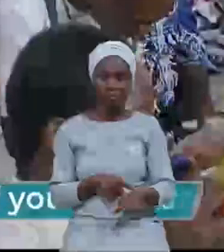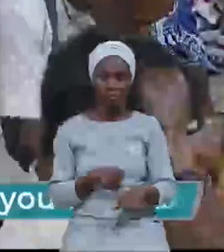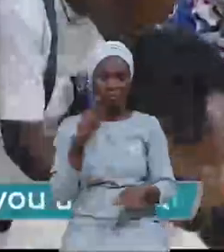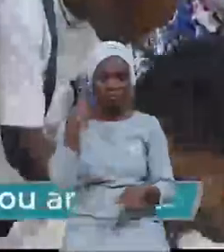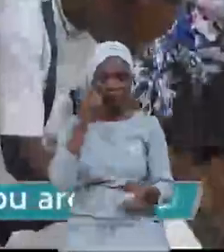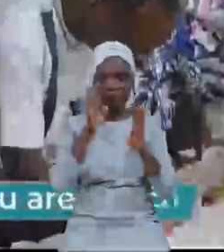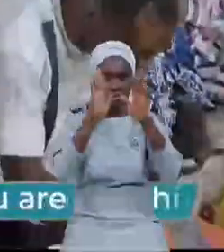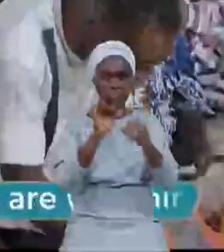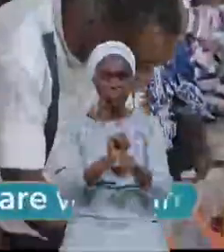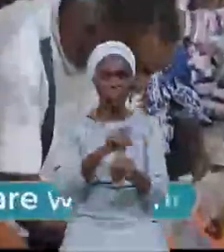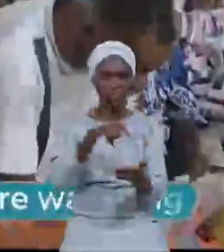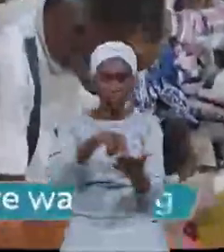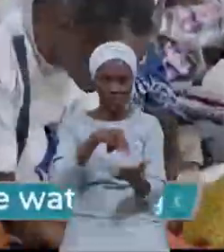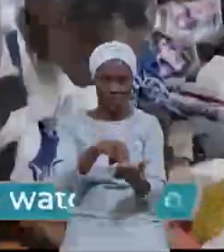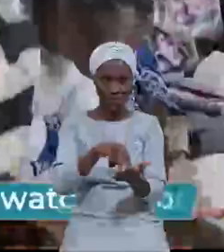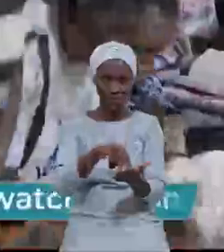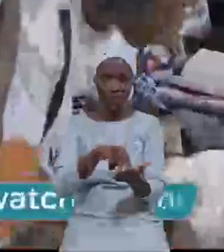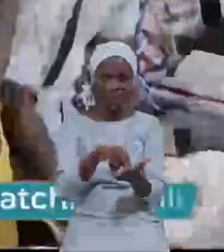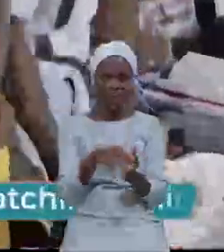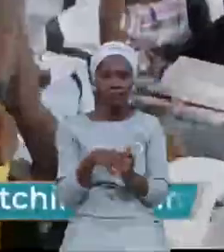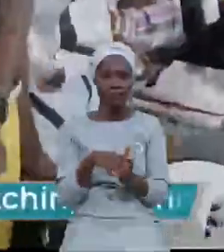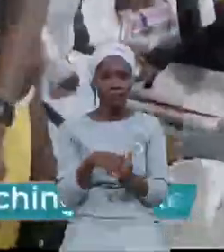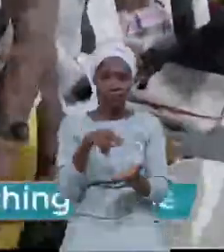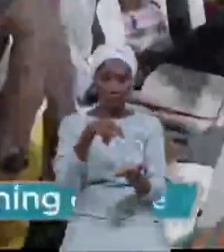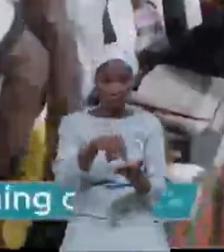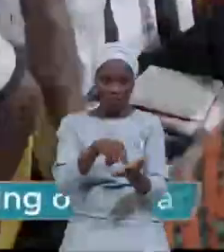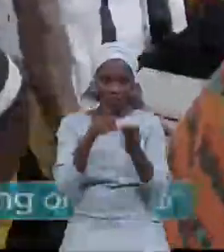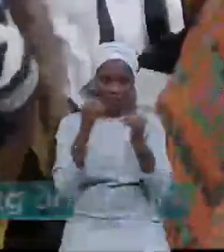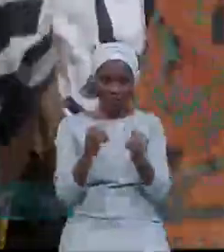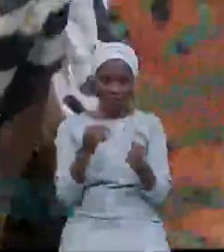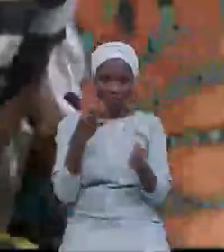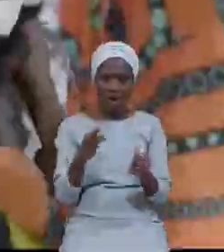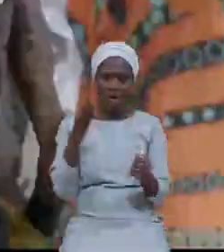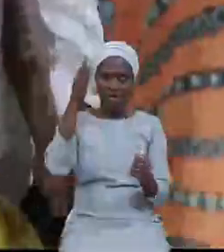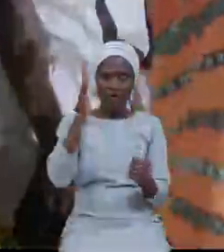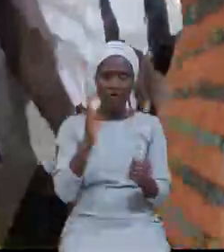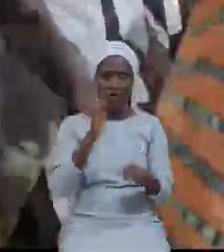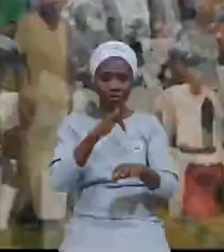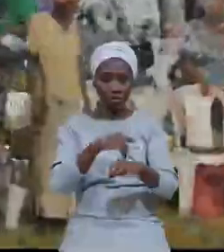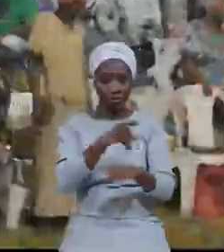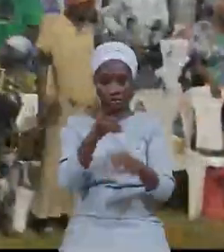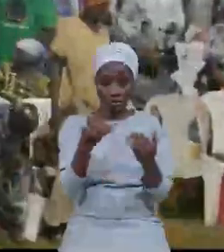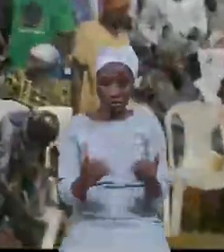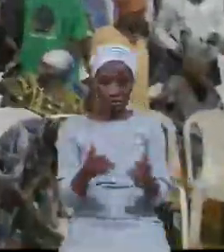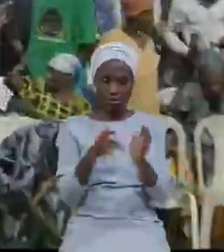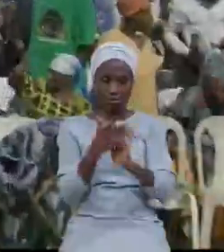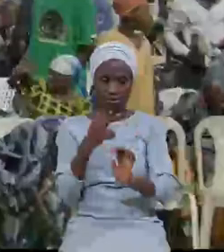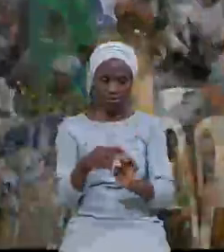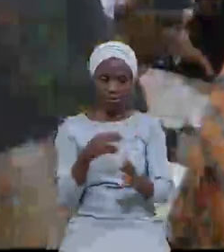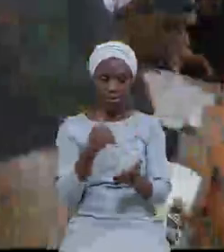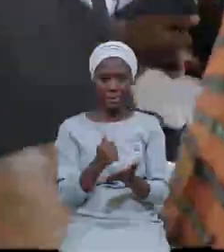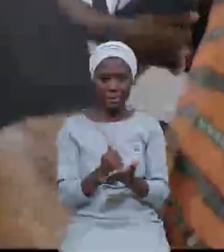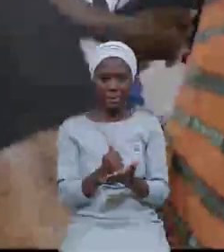levez-vous le des miracles n'importe où vous êtes tenons-nous debout la puissance die va vous toucher maintenant comme le pasteur